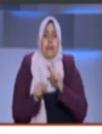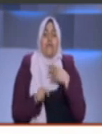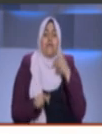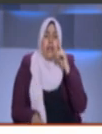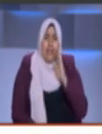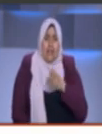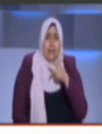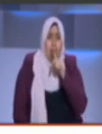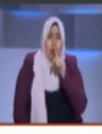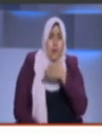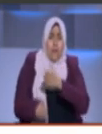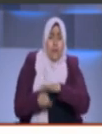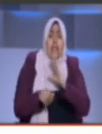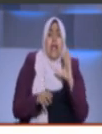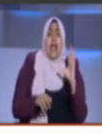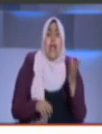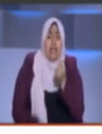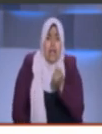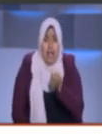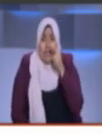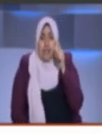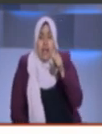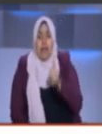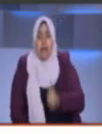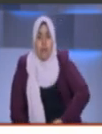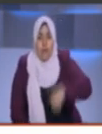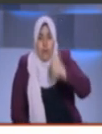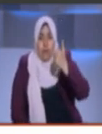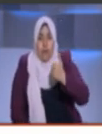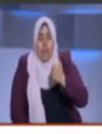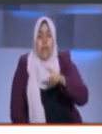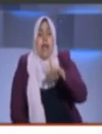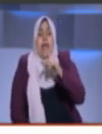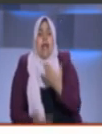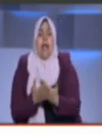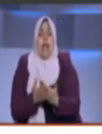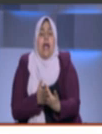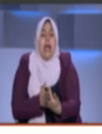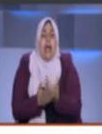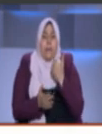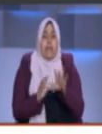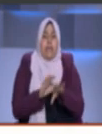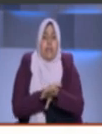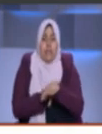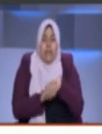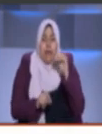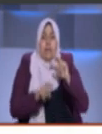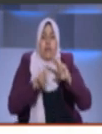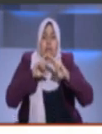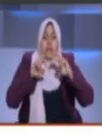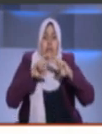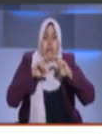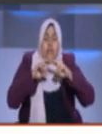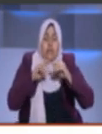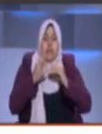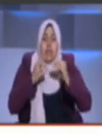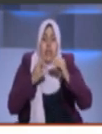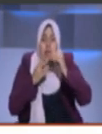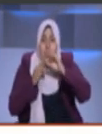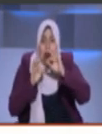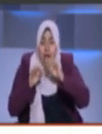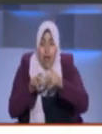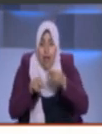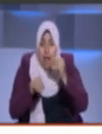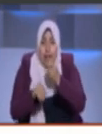نقول عن أي علاج أن هذا العلاج واعد قبل أن يتم إجراء الدراسات السريرية على هذا